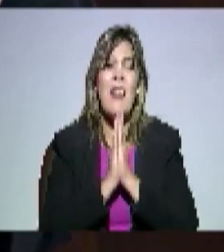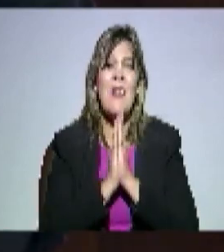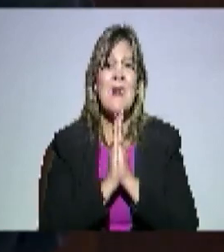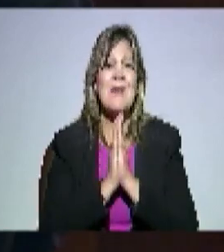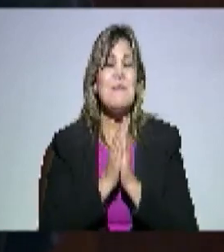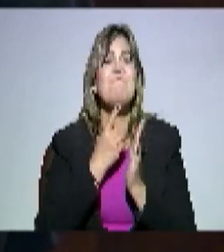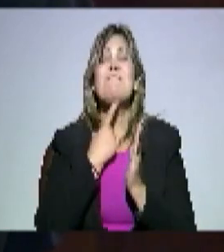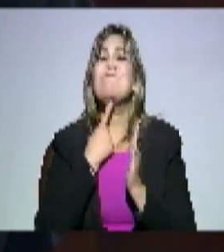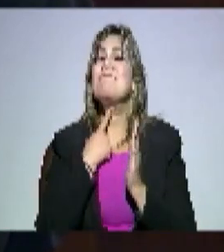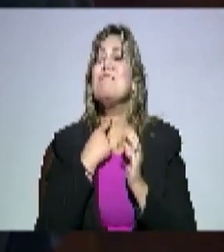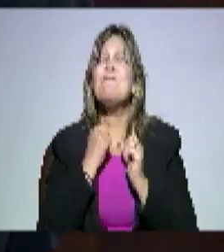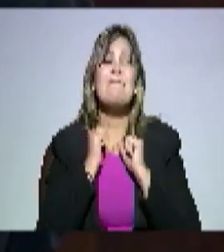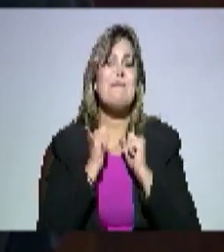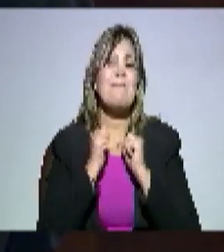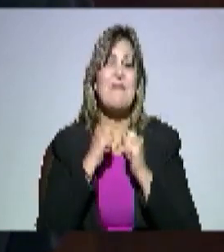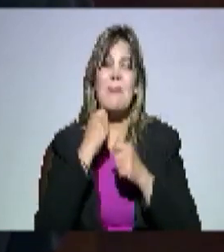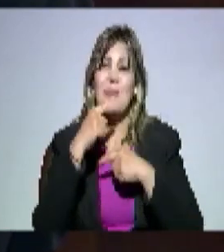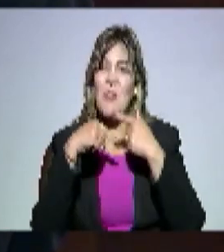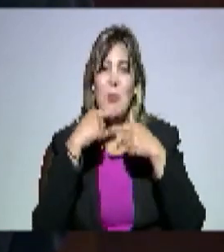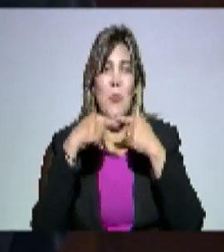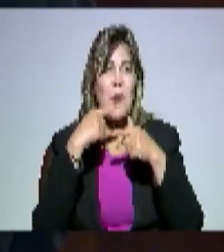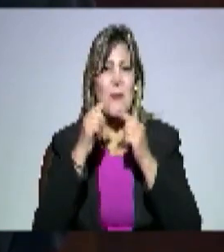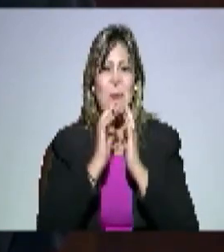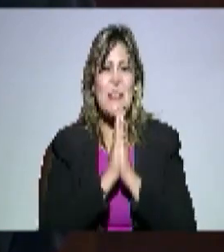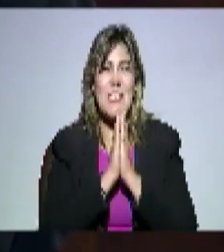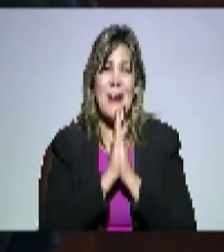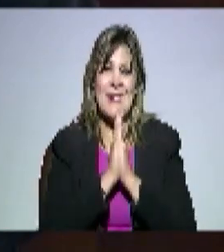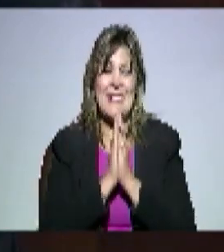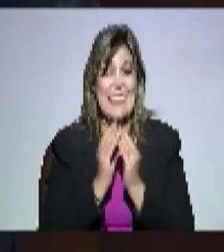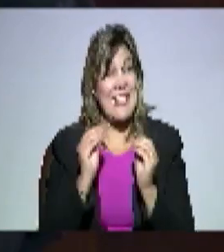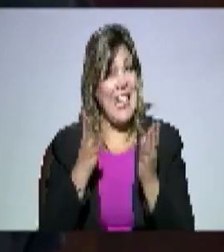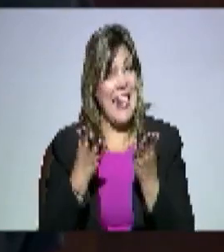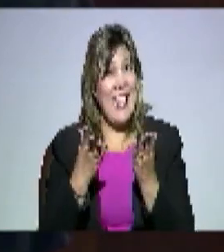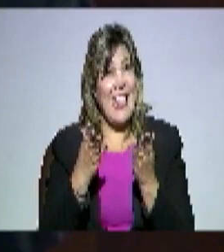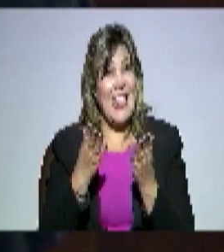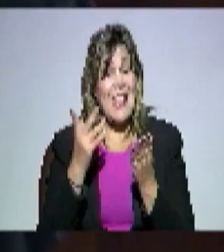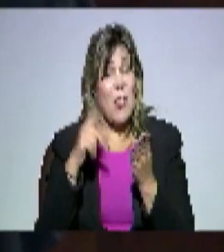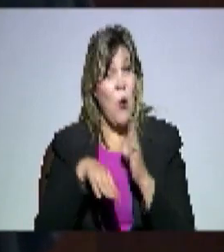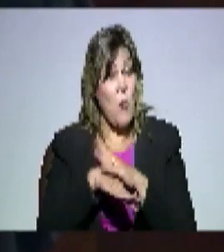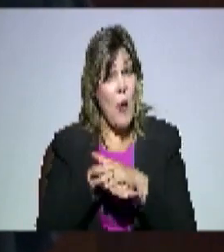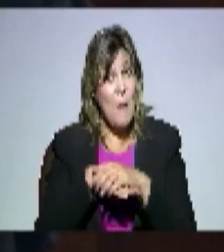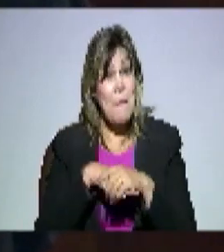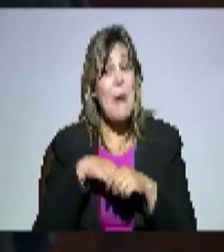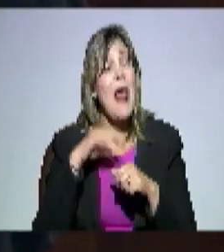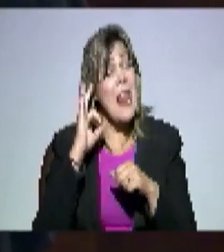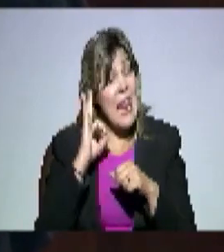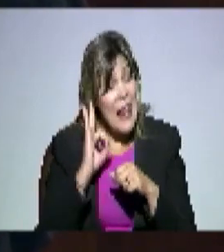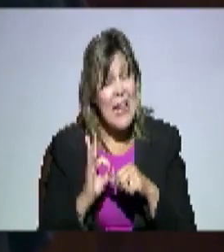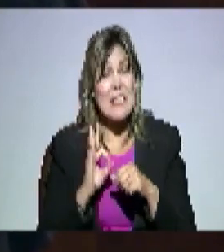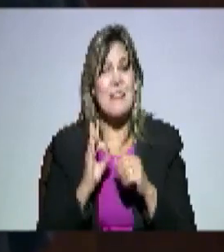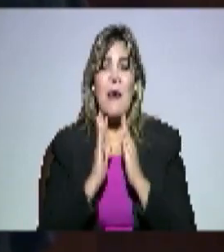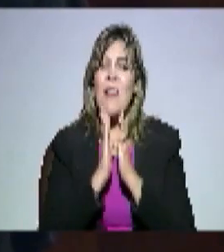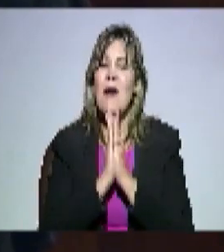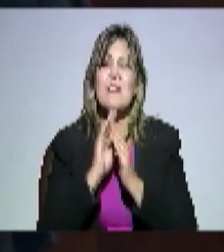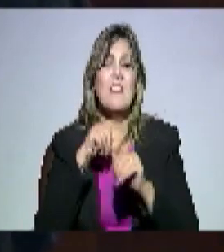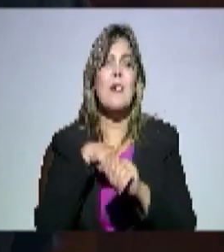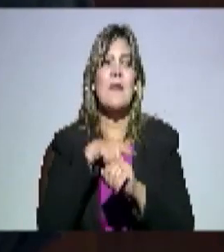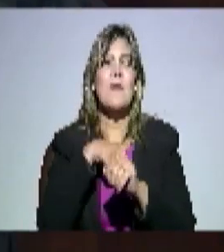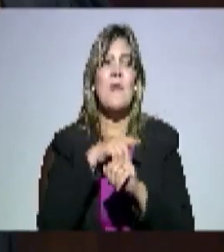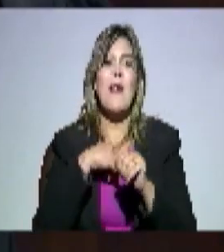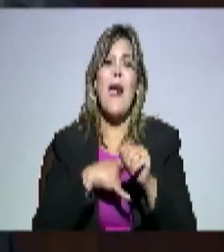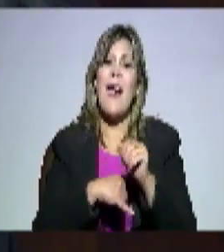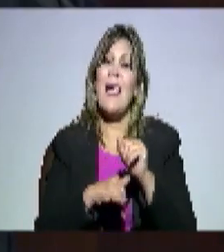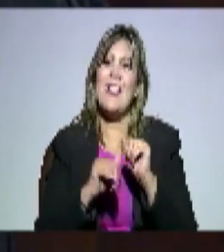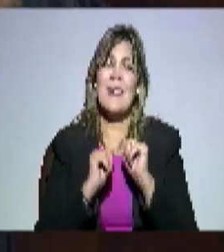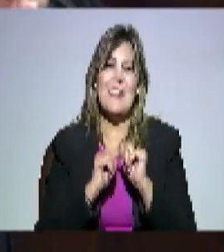يتلذذ بتلاوه الصلوات ديت ايه ده ده بيطبق فكره ينبغي ان يصلى كل حين ولا يمل